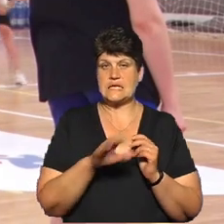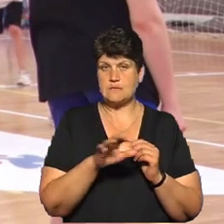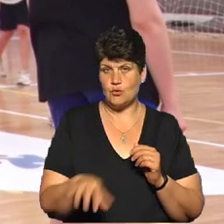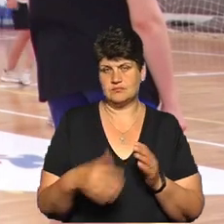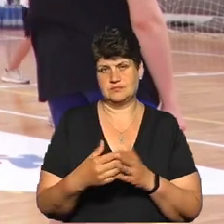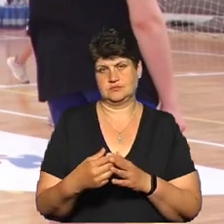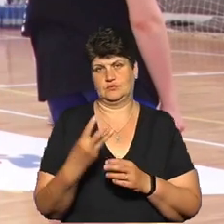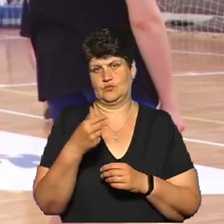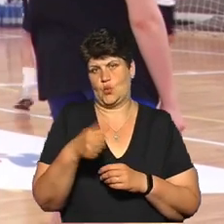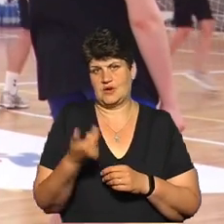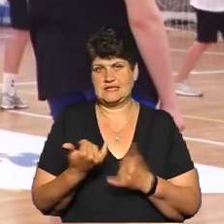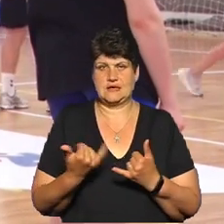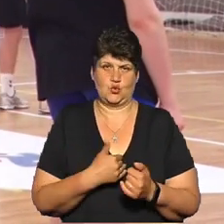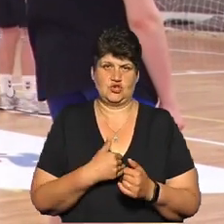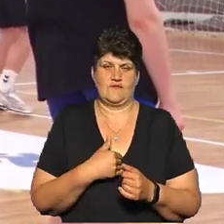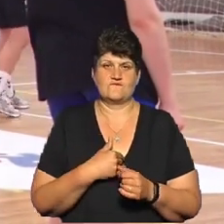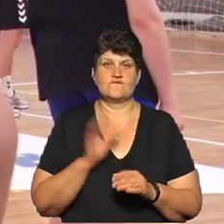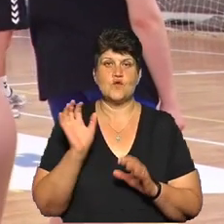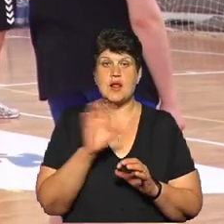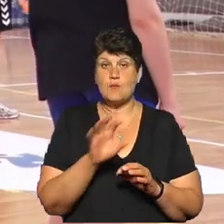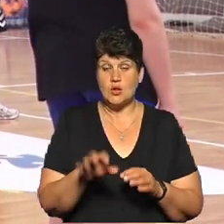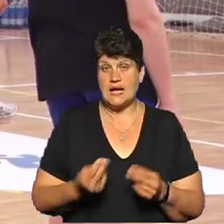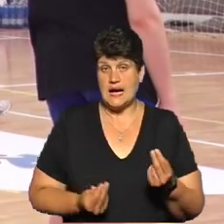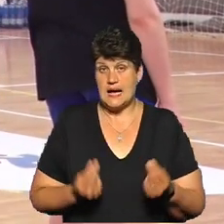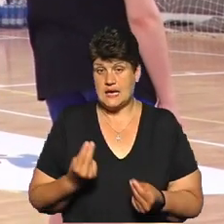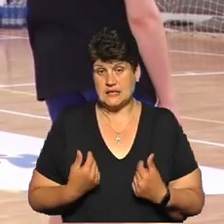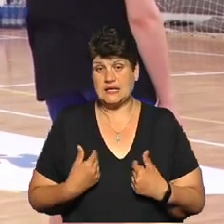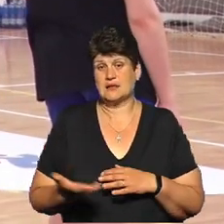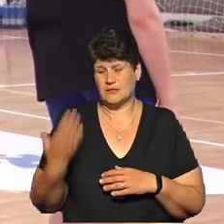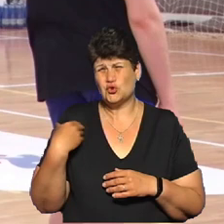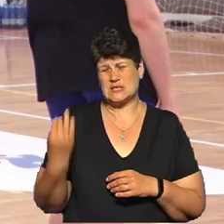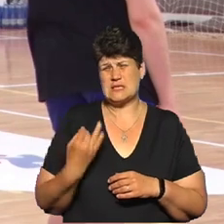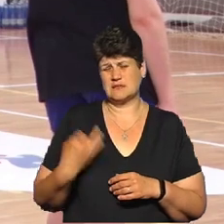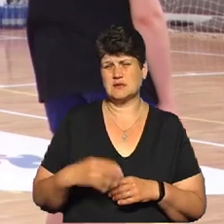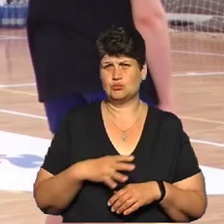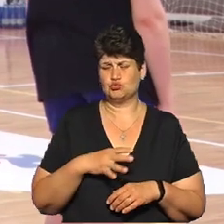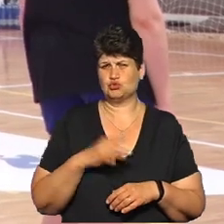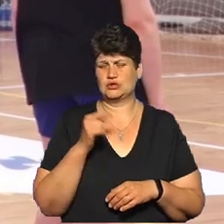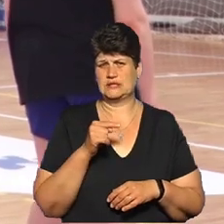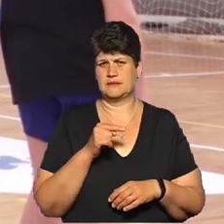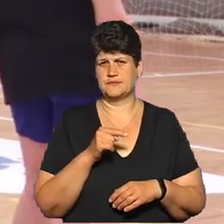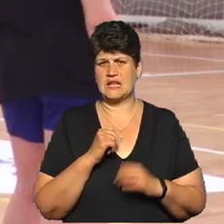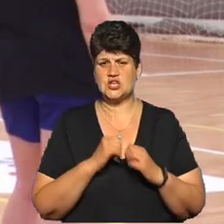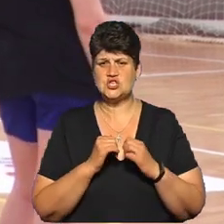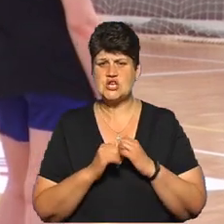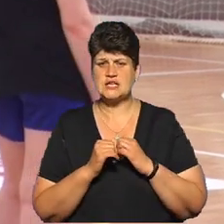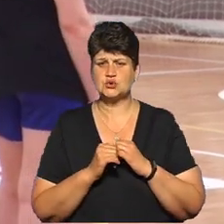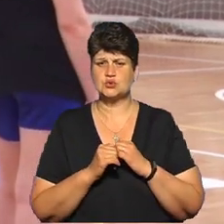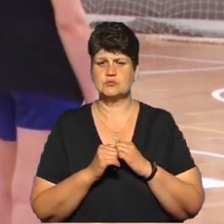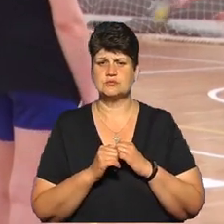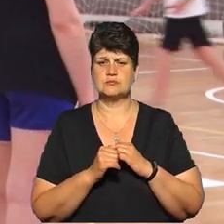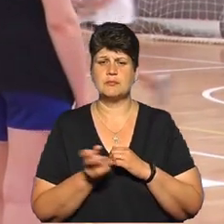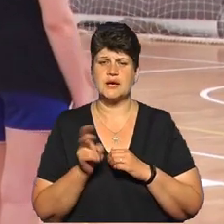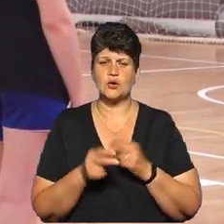волейбол. Цікаво грати в волейбол теж, тому що я до того теж цікавився ним і часто виходив деколи грати у волейбол з